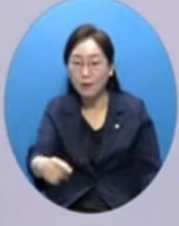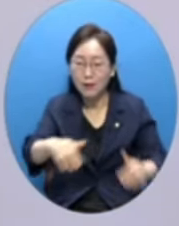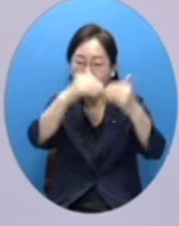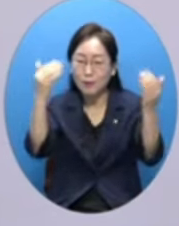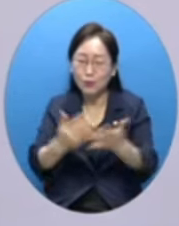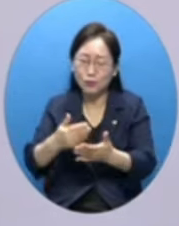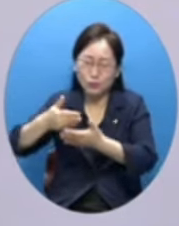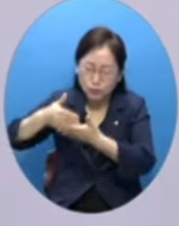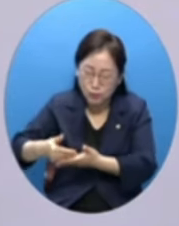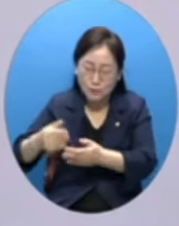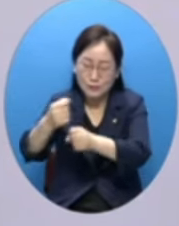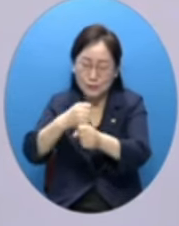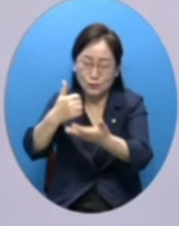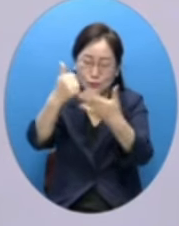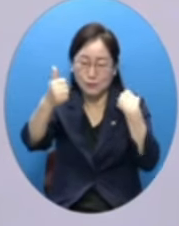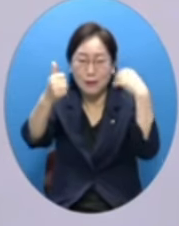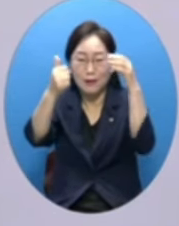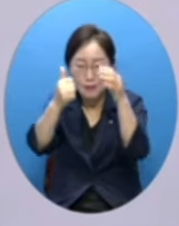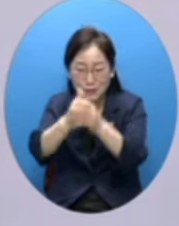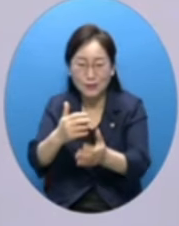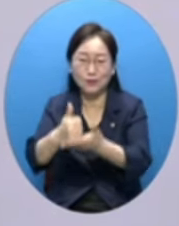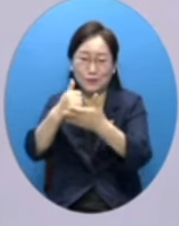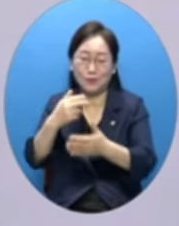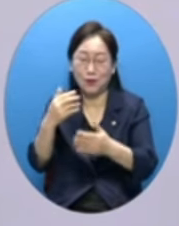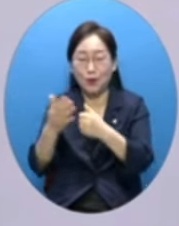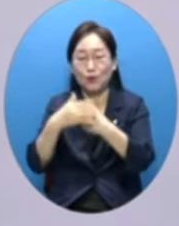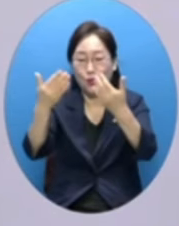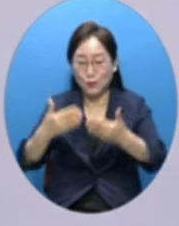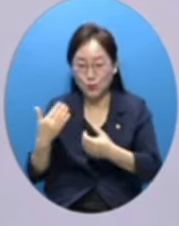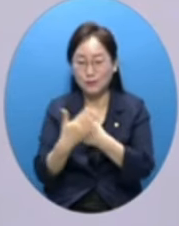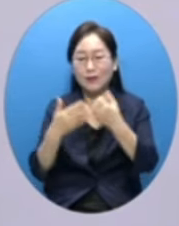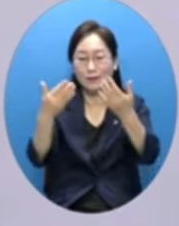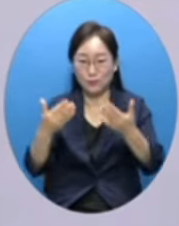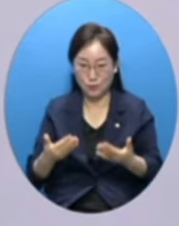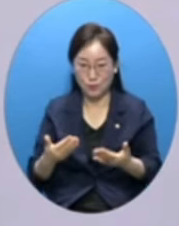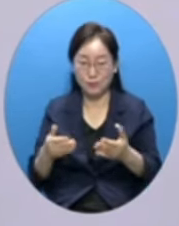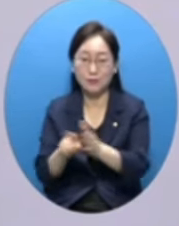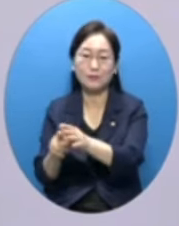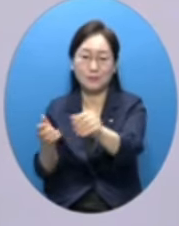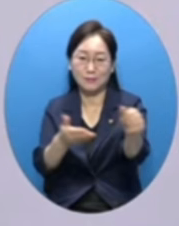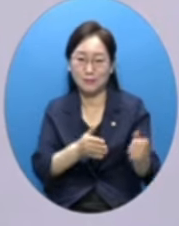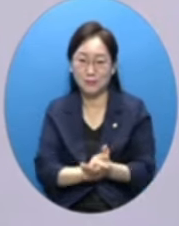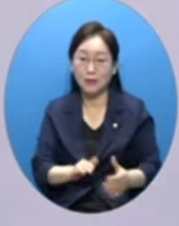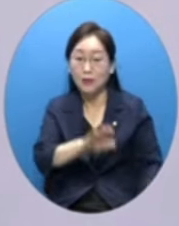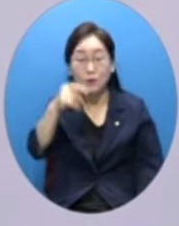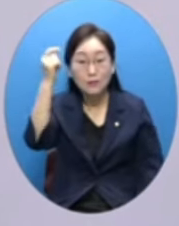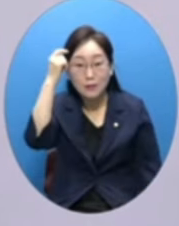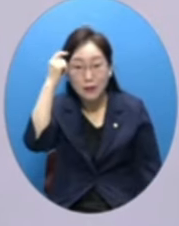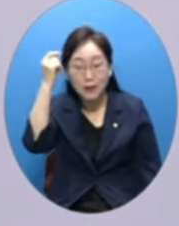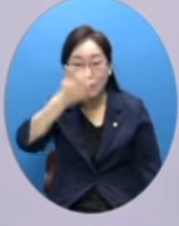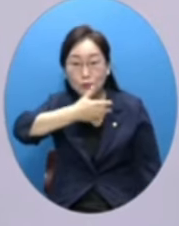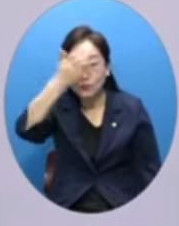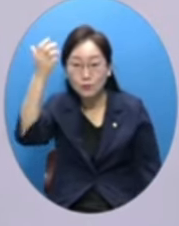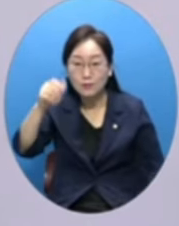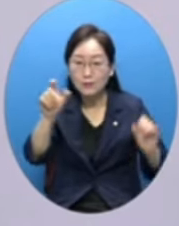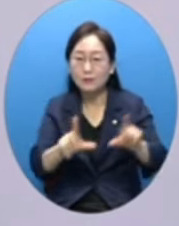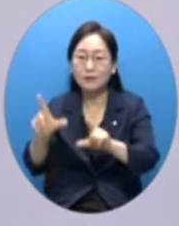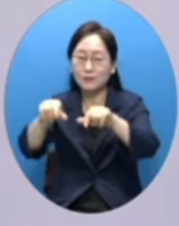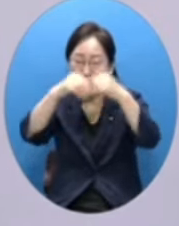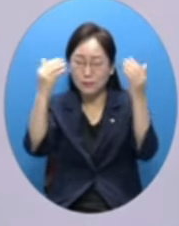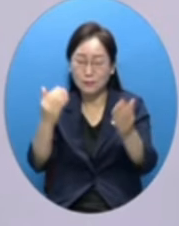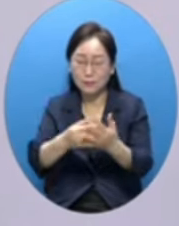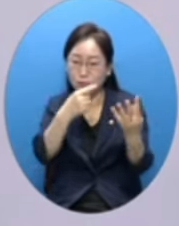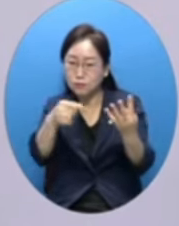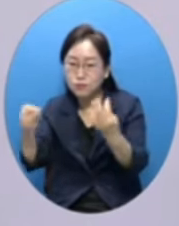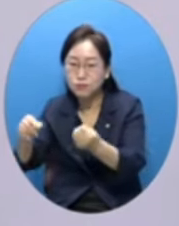집을 주 앞에 내려놓을 때 주님께서 우리를 도우시고 은혜를 베풀어 주시는 것입니다 아멘 의 생각과 꿈과 우리의 삶의 모든 것을 주님께 다